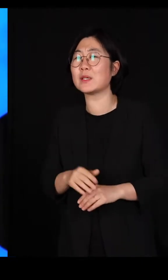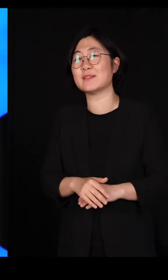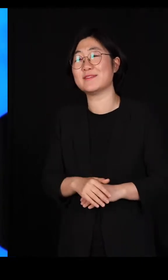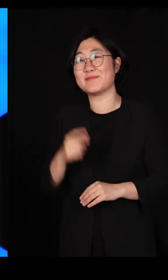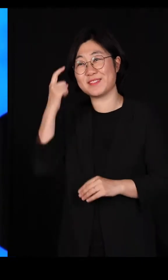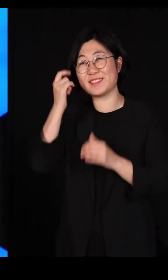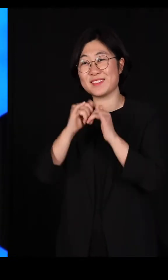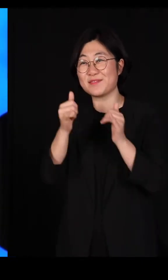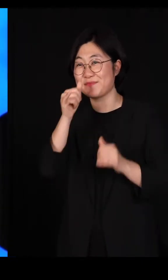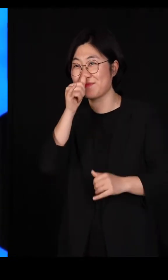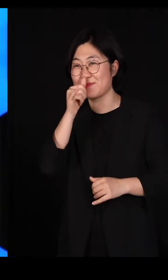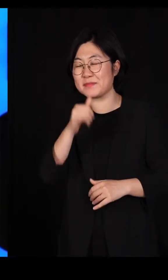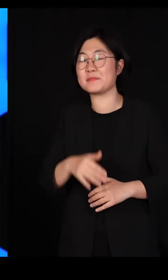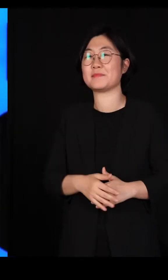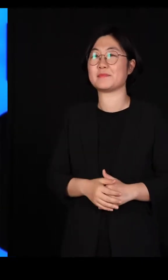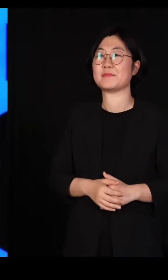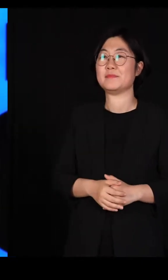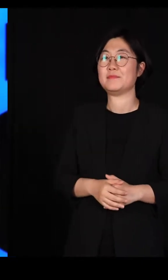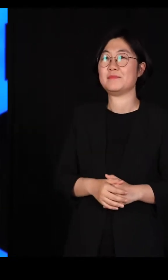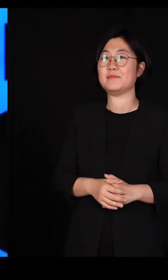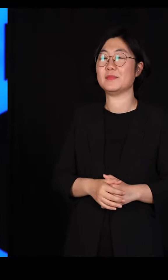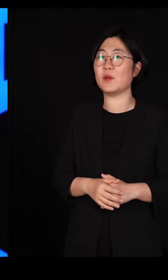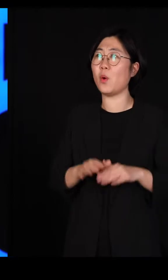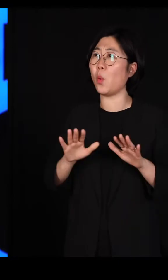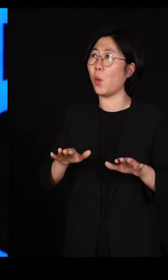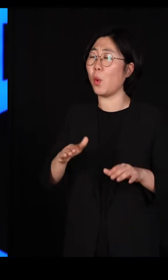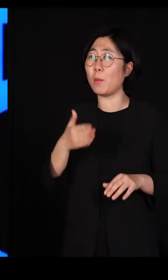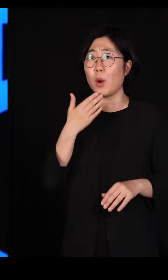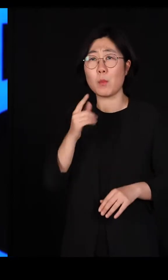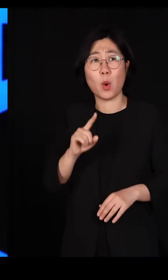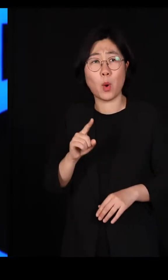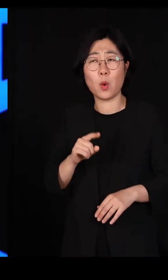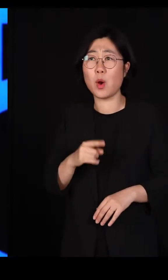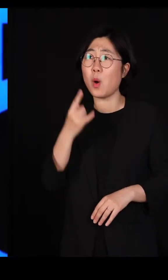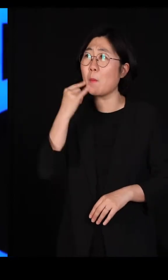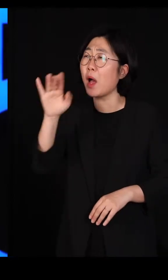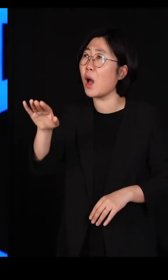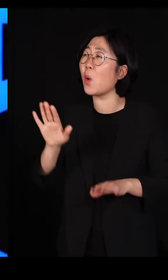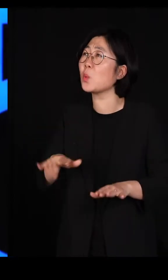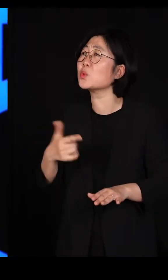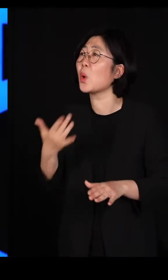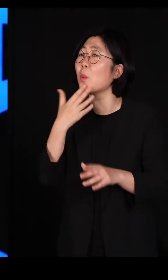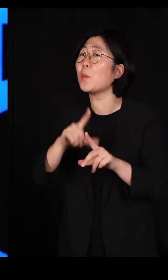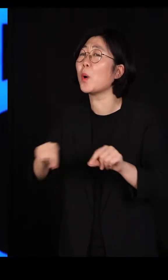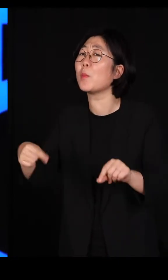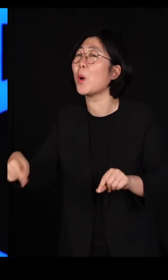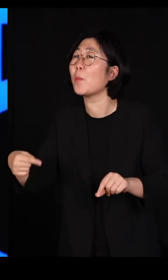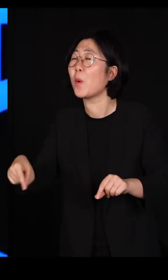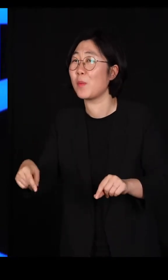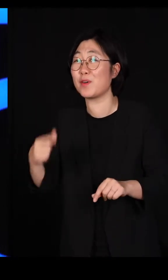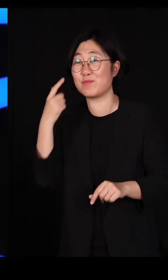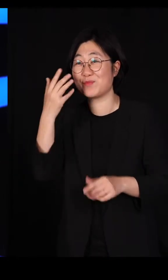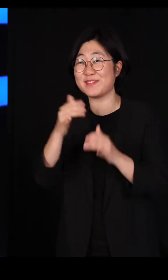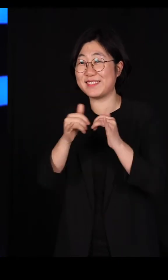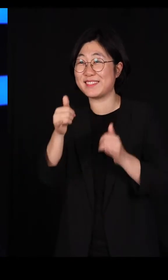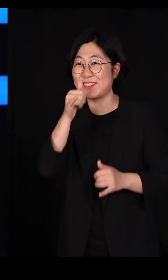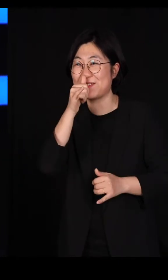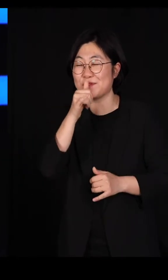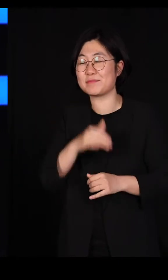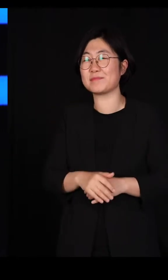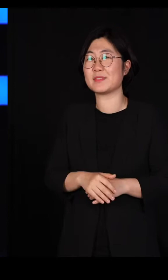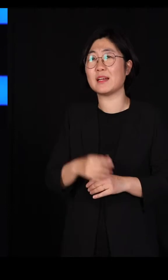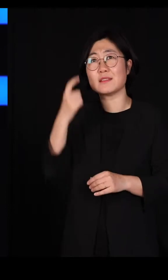뭐 해 먹을까?' 이 생각을 하는 사람하고 "오늘 뭐 먹어? 엄마 오늘 저녁 뭐야?" 이렇게 물어보는 사람하고는